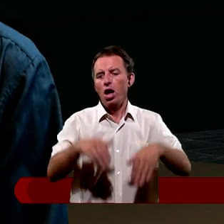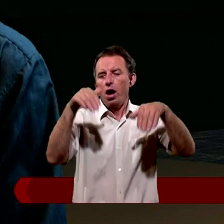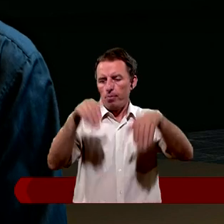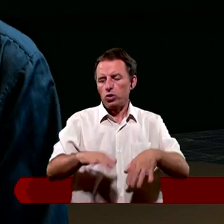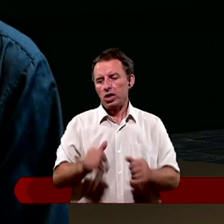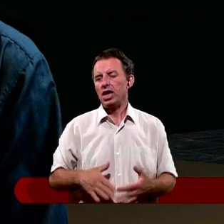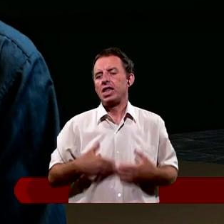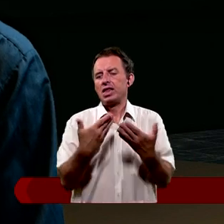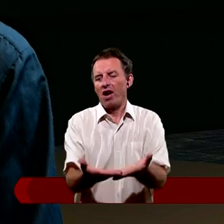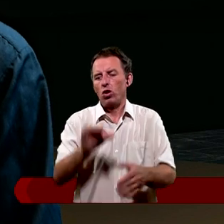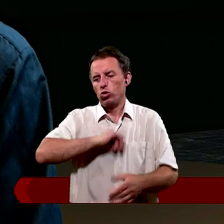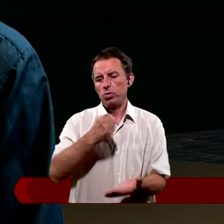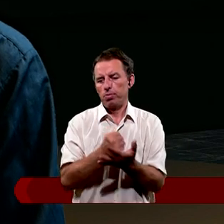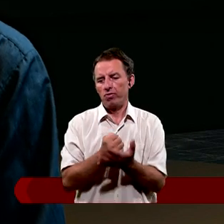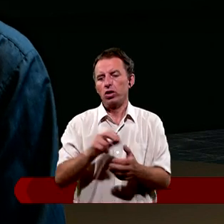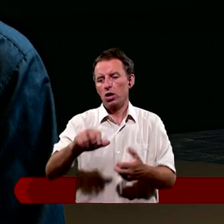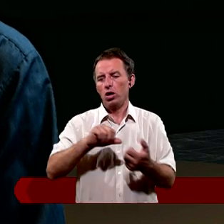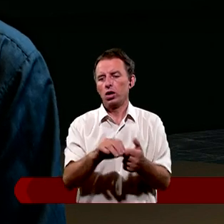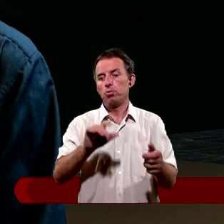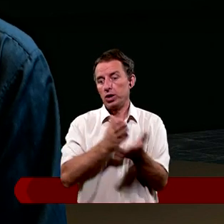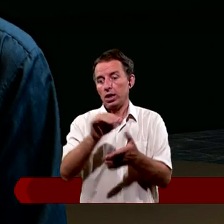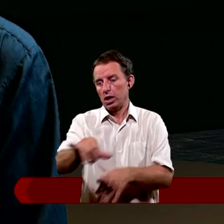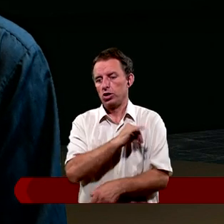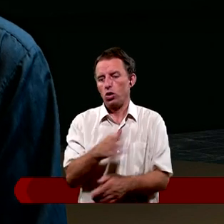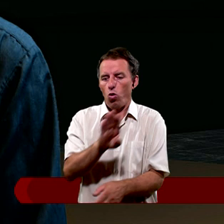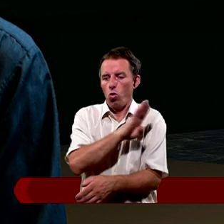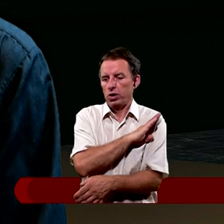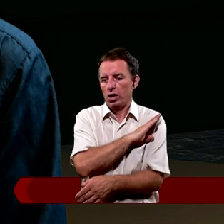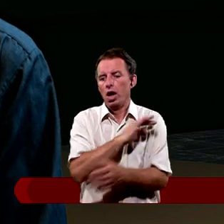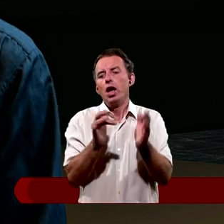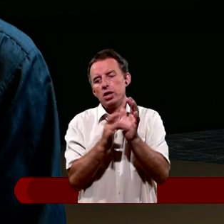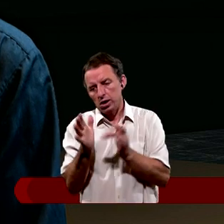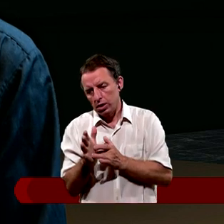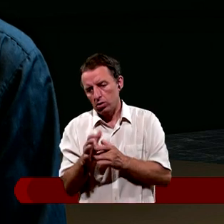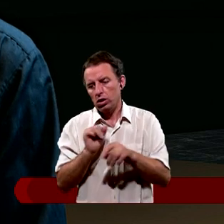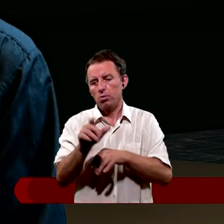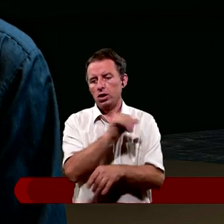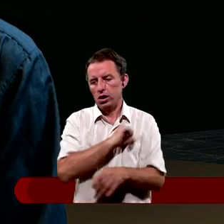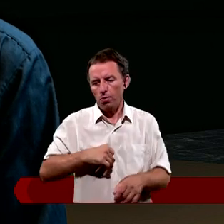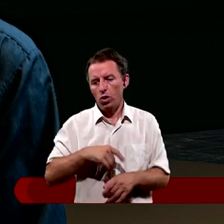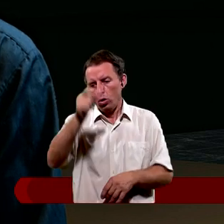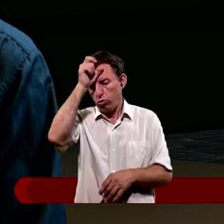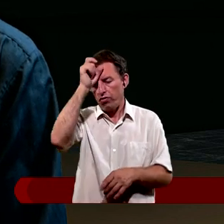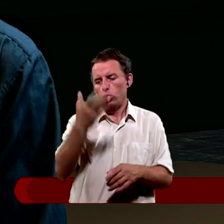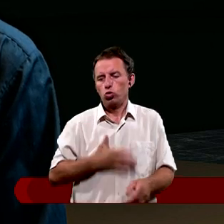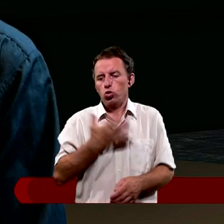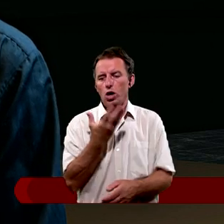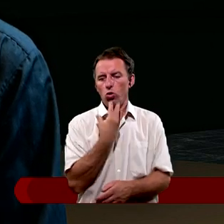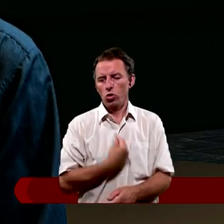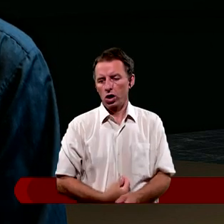może nawet on nie zdawał sobie sprawy, że stoi przed tym, który za jego grzechy umrze. Ale Pan Jezus, ja Ci odpuszczam. I ten człowiek czuje